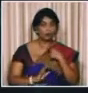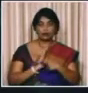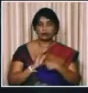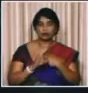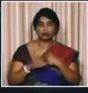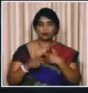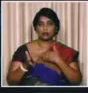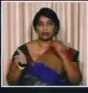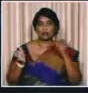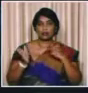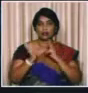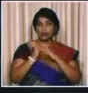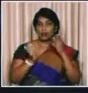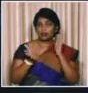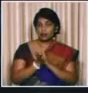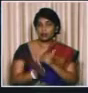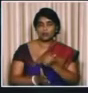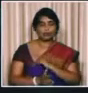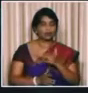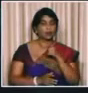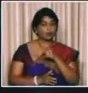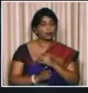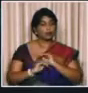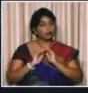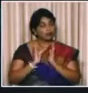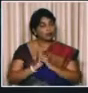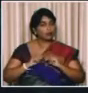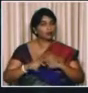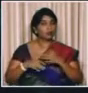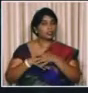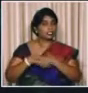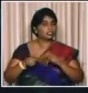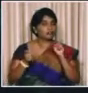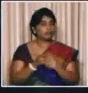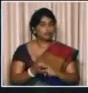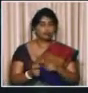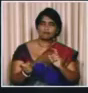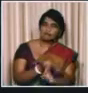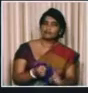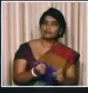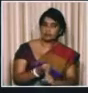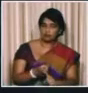රටේ ජාතික සමගියට කැමති අය නෙවෙයි. ඔවුන්ගේ මුළු පැවැත්මම තිබෙන්නේ ජාතිවාදී පෝෂණය කිරීමෙන්,